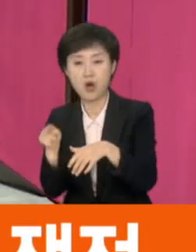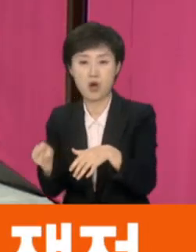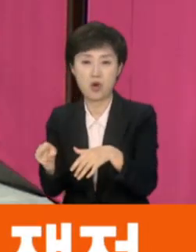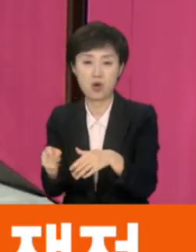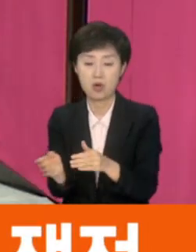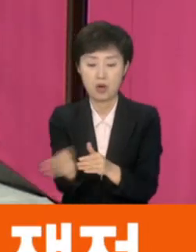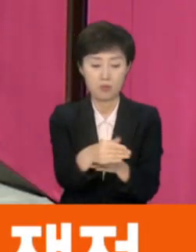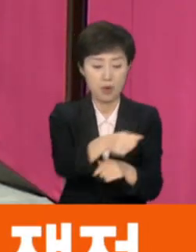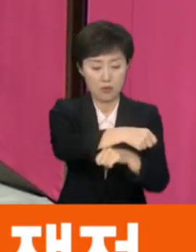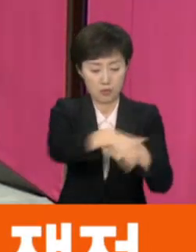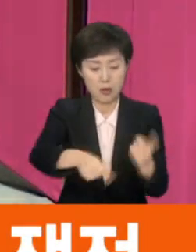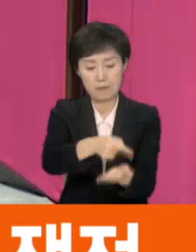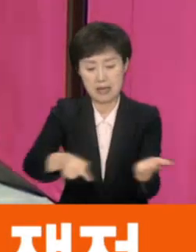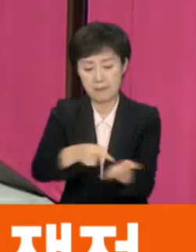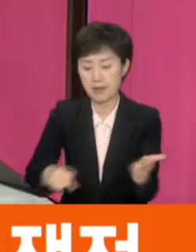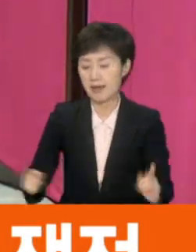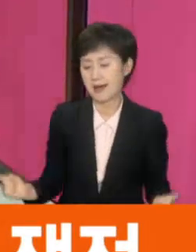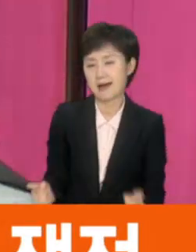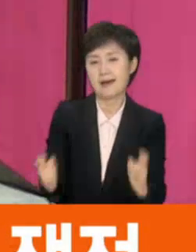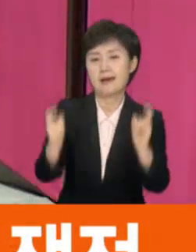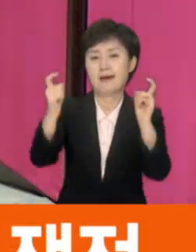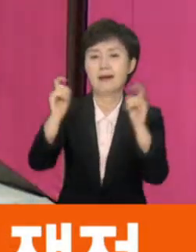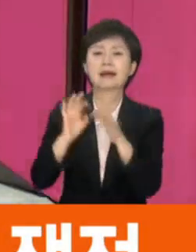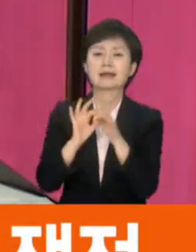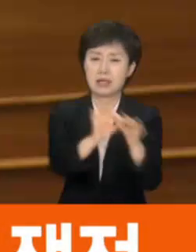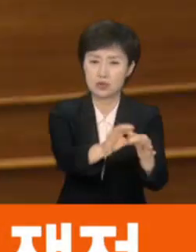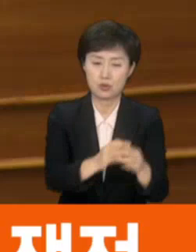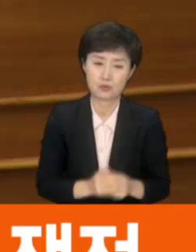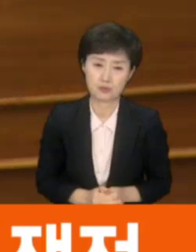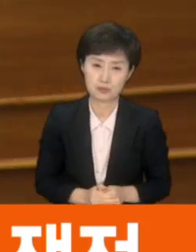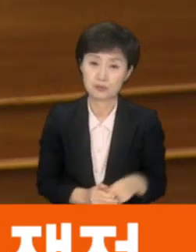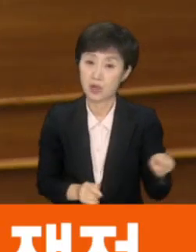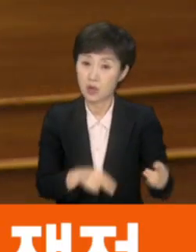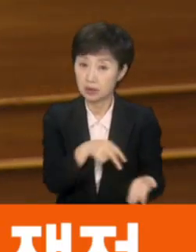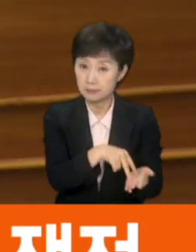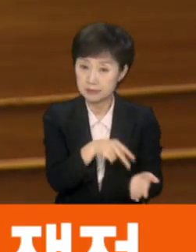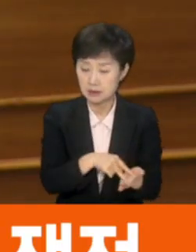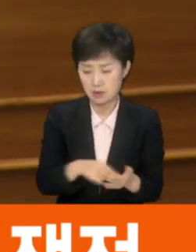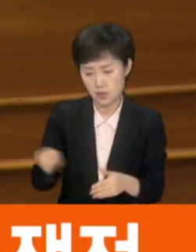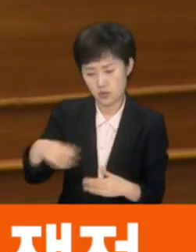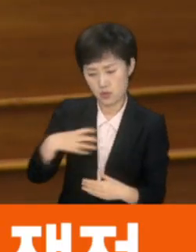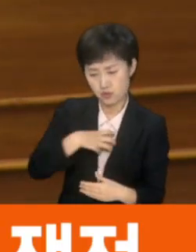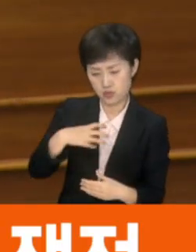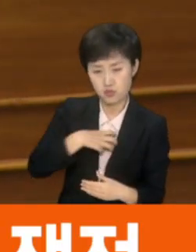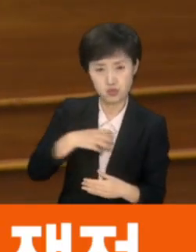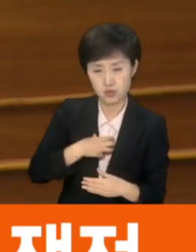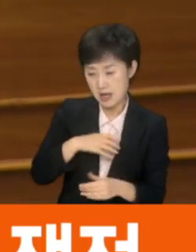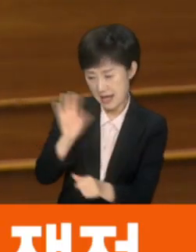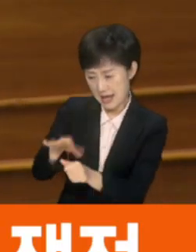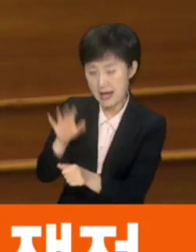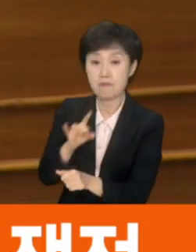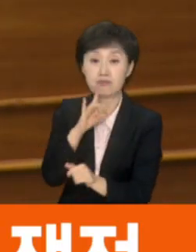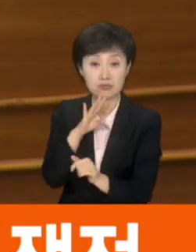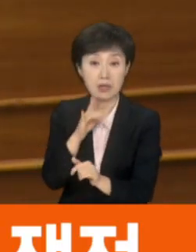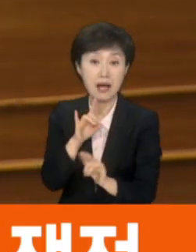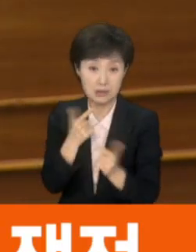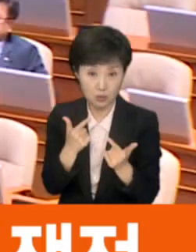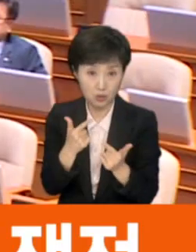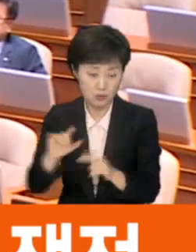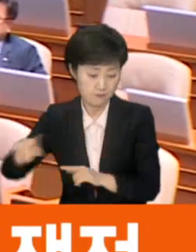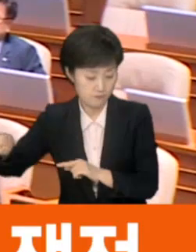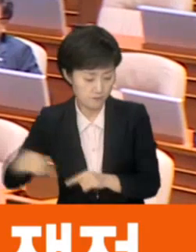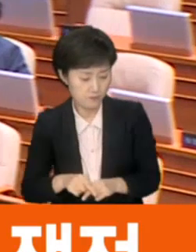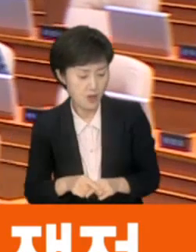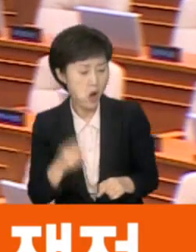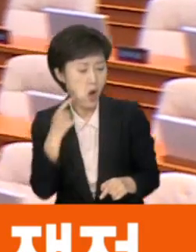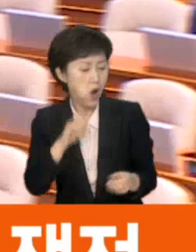수산업계 피해를 둘러싼 공방도 이어갈 것으로 보입니다 민주당은 안전성 의혹에 대한 공세를 쏟아붓는 반면 국민의